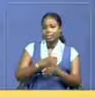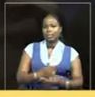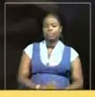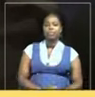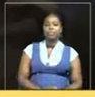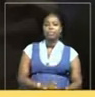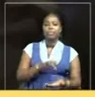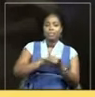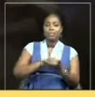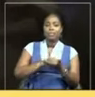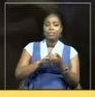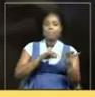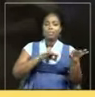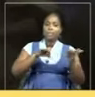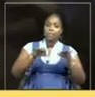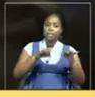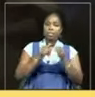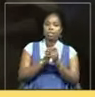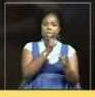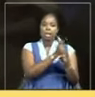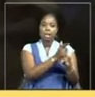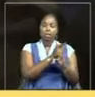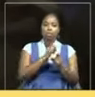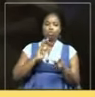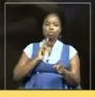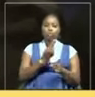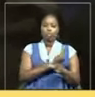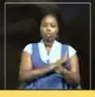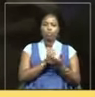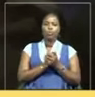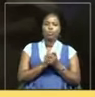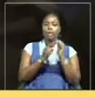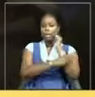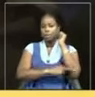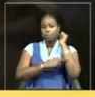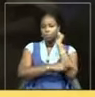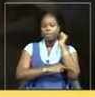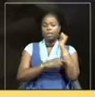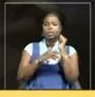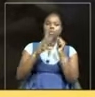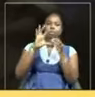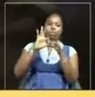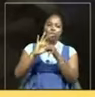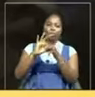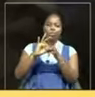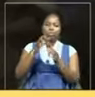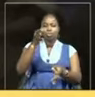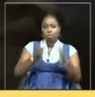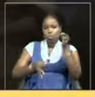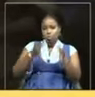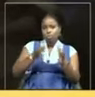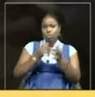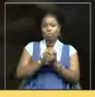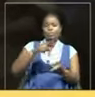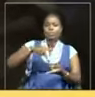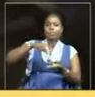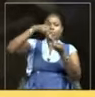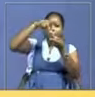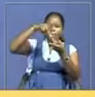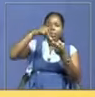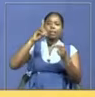ce faisant gardons-nous de vouloir bâtir une république des juges qui remettrait en cause le principe cardinal de